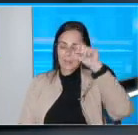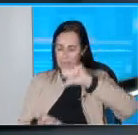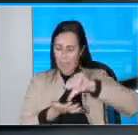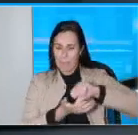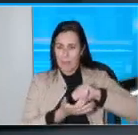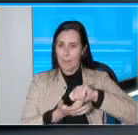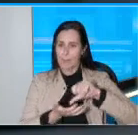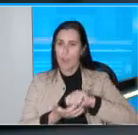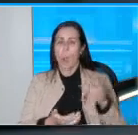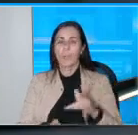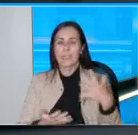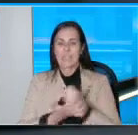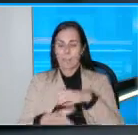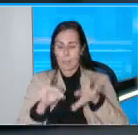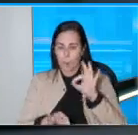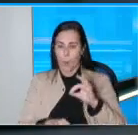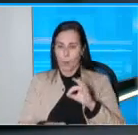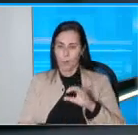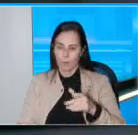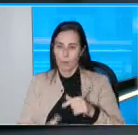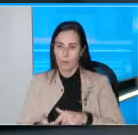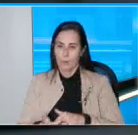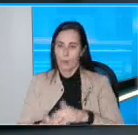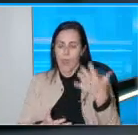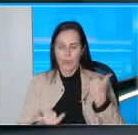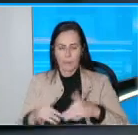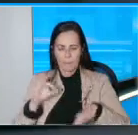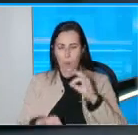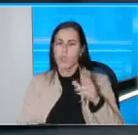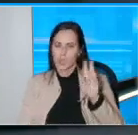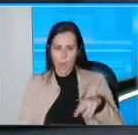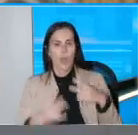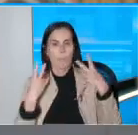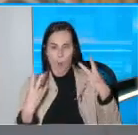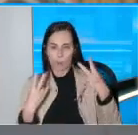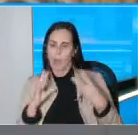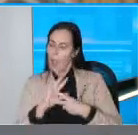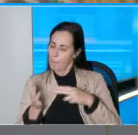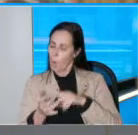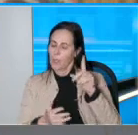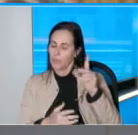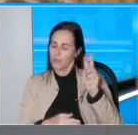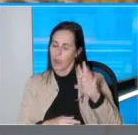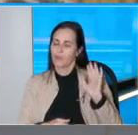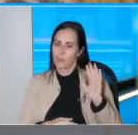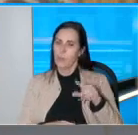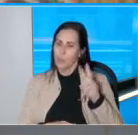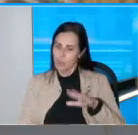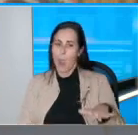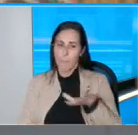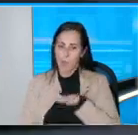בערים גדולות. עכשיו היו בחירות לאיגודי... זאת אומרת, יש משמעות למשחק הפוליטי שמתנהל. נכון, יש עדיין